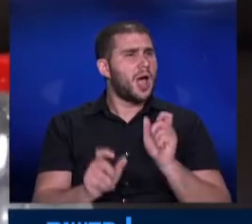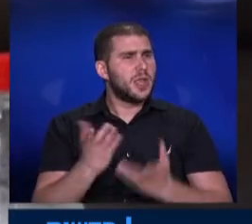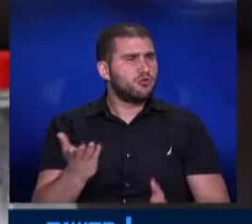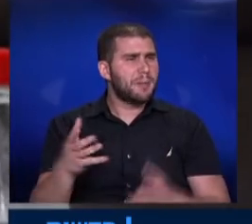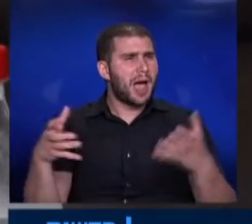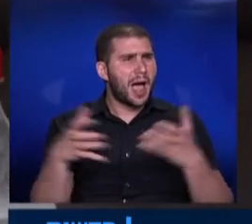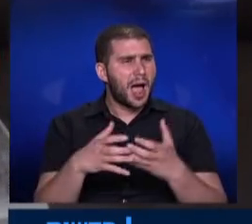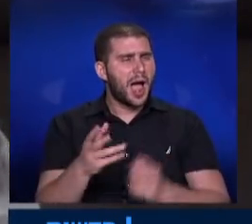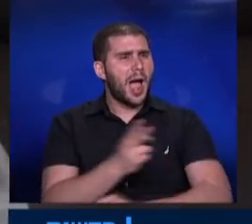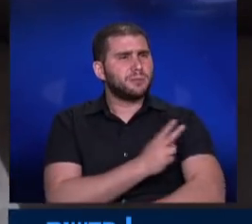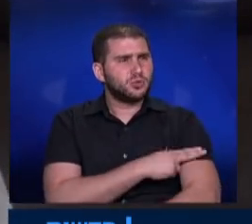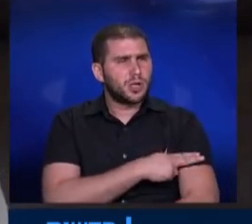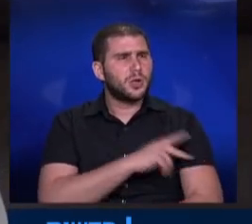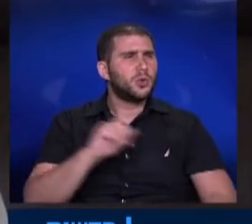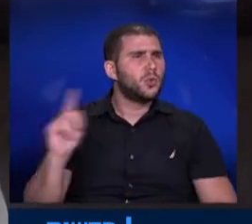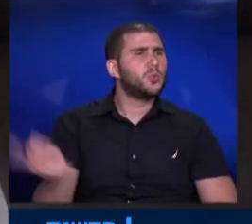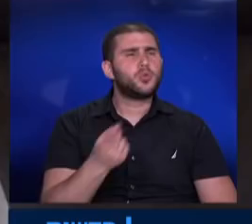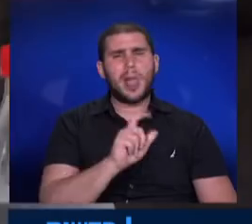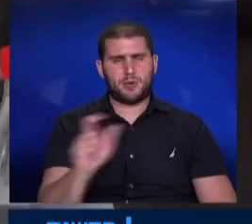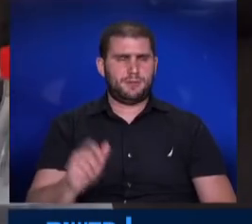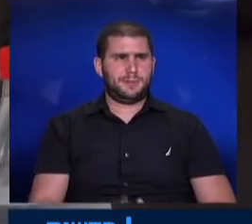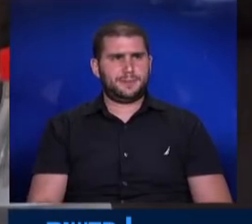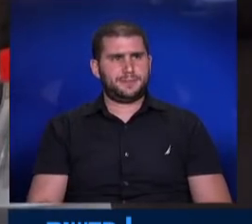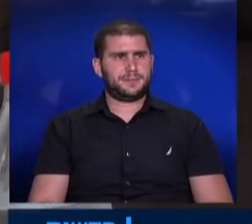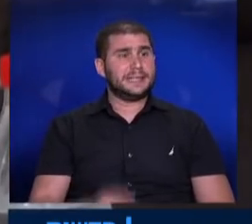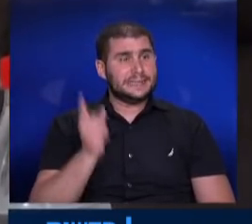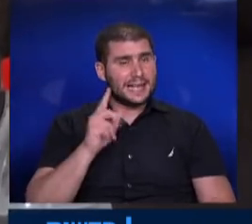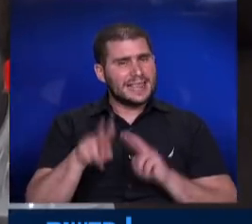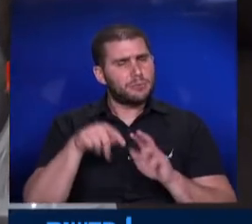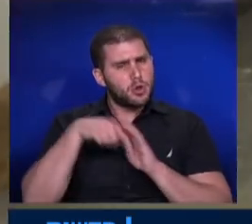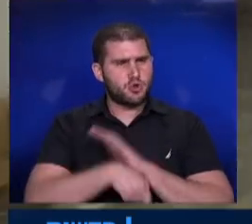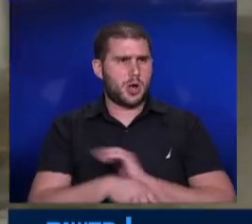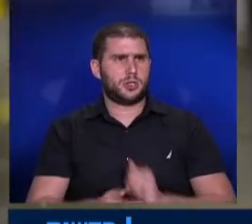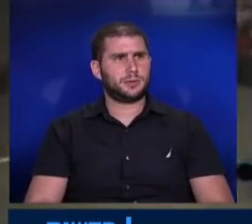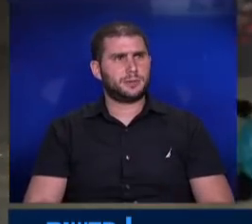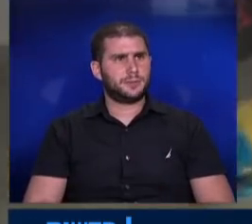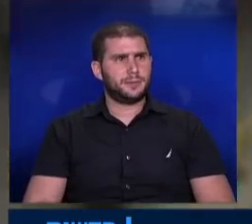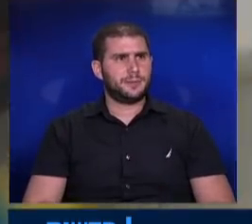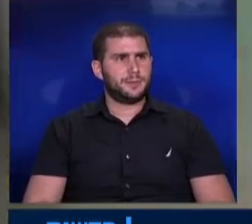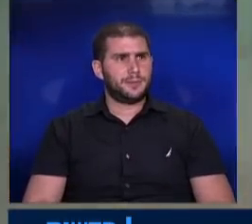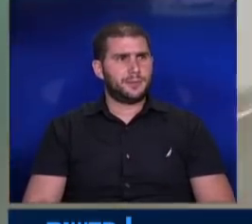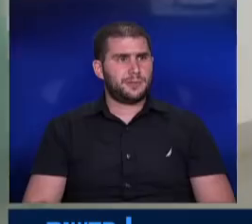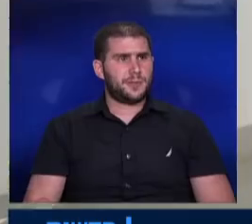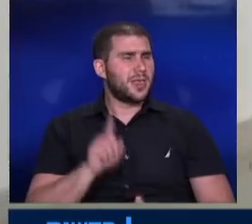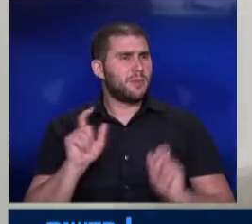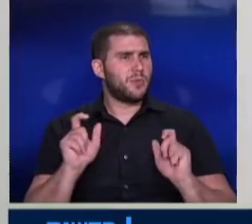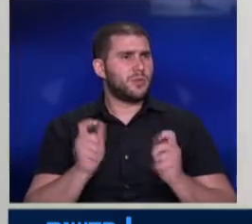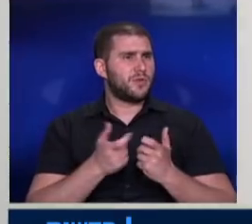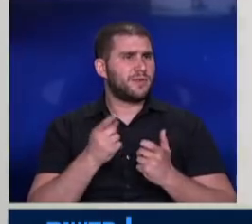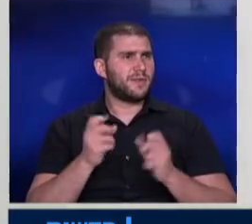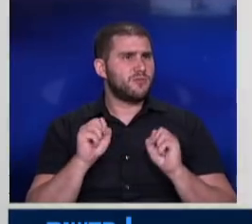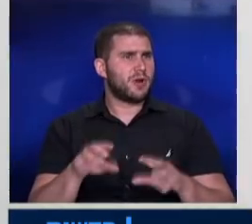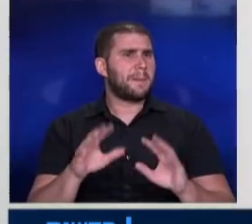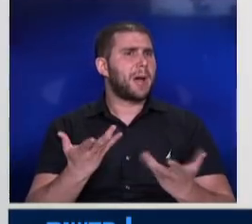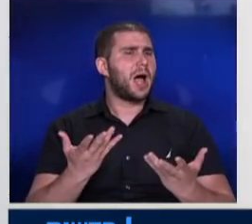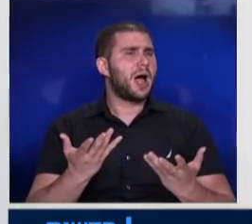هذا عام مشترى كل كل شيء تصريخ تبول من الشورش انت تفسم من بو مش عارف لي من